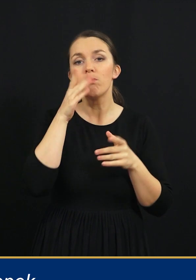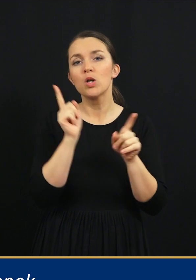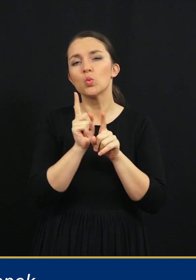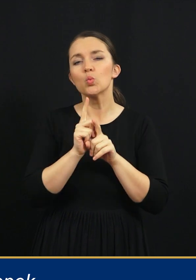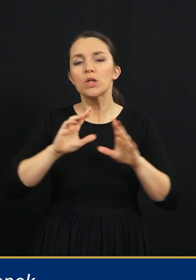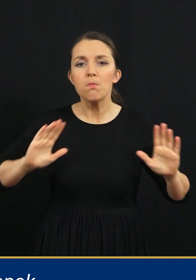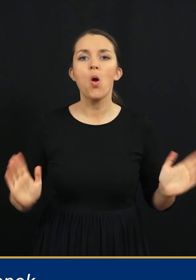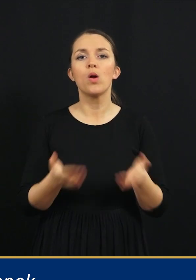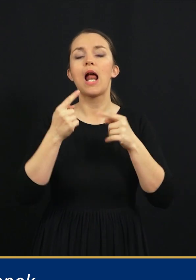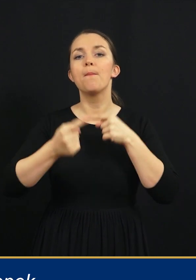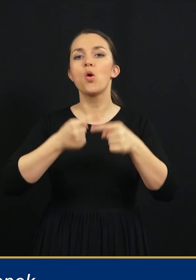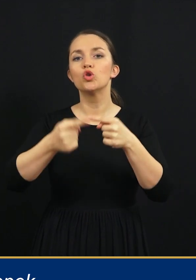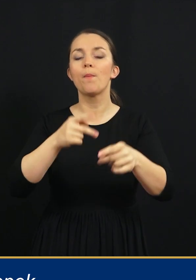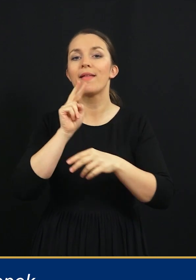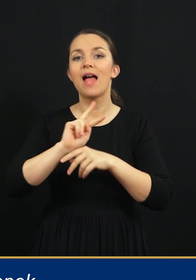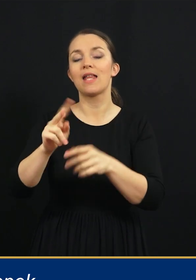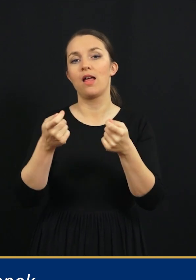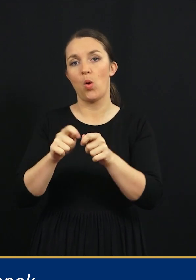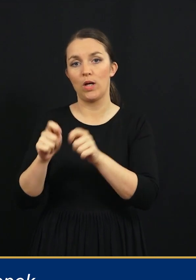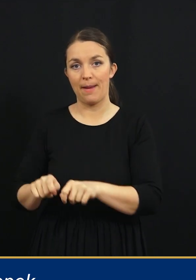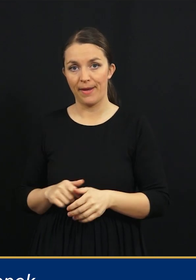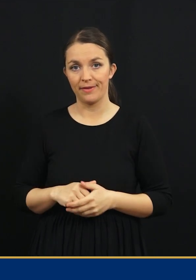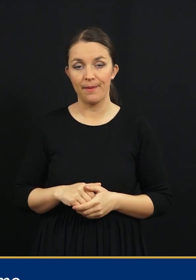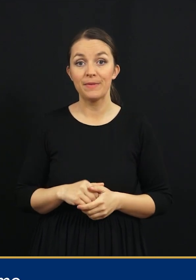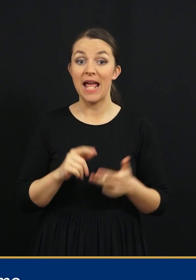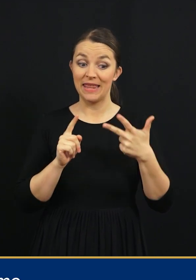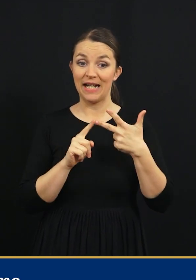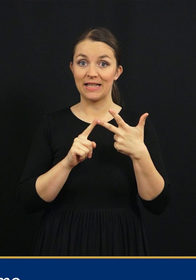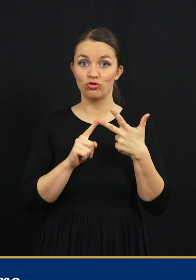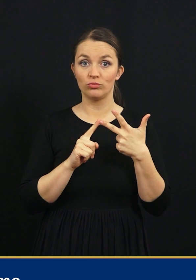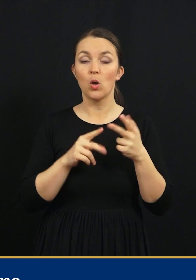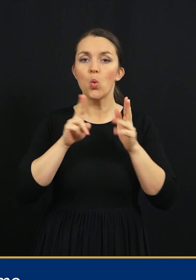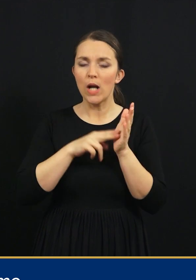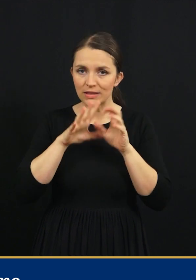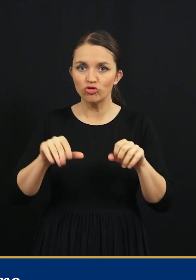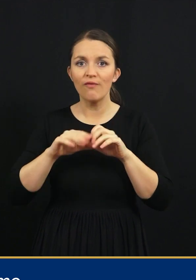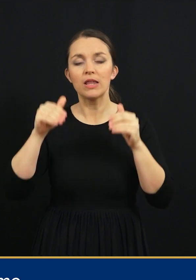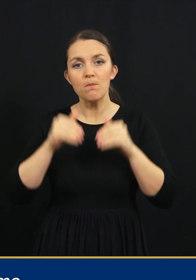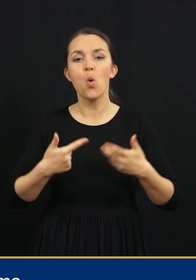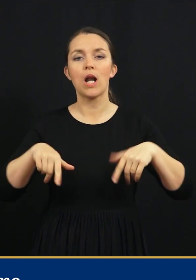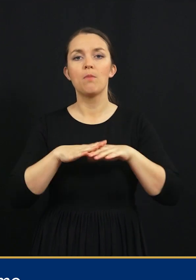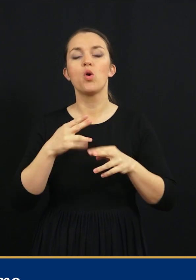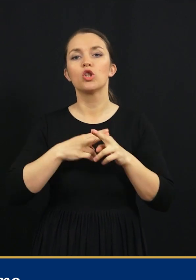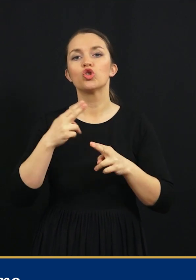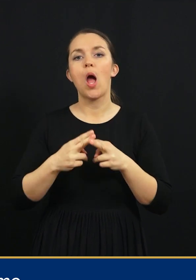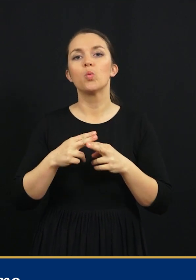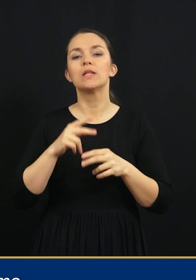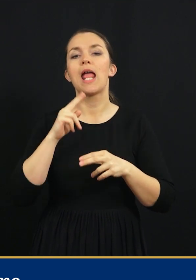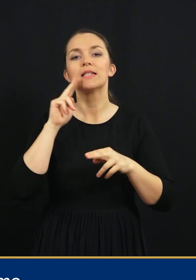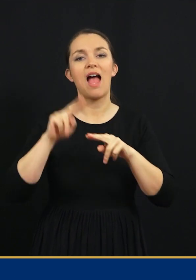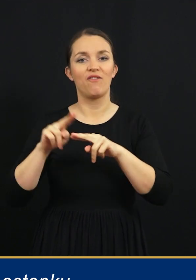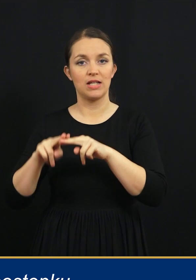tudi pognali postopek nadaljnjega ukrepanja. In tretjič, uresničevati moramo svoje državne